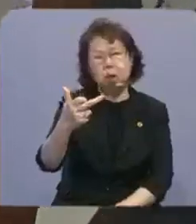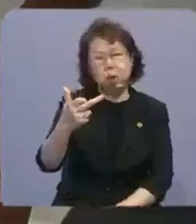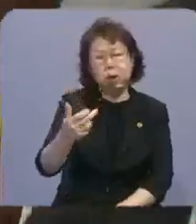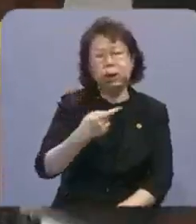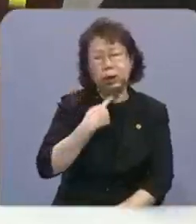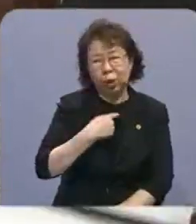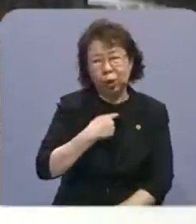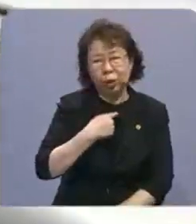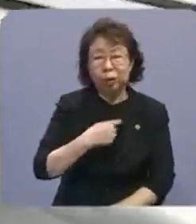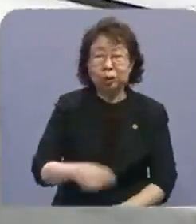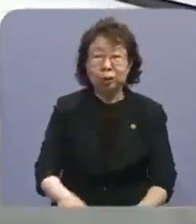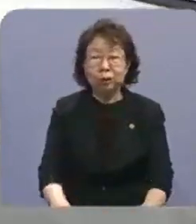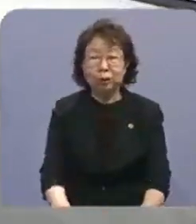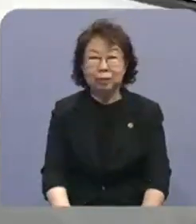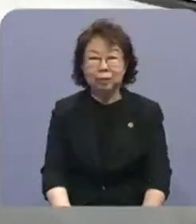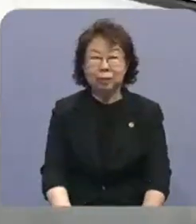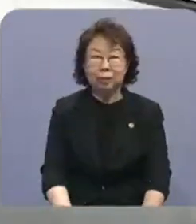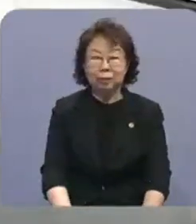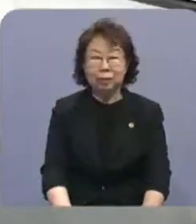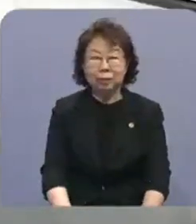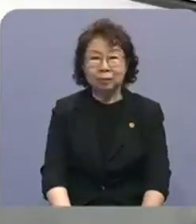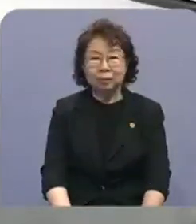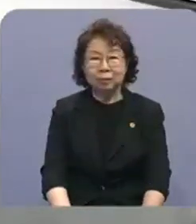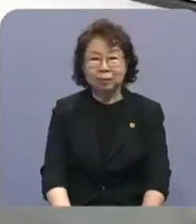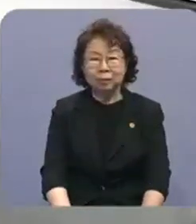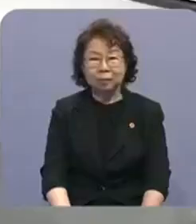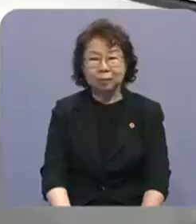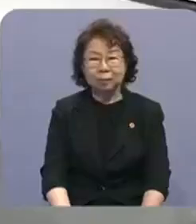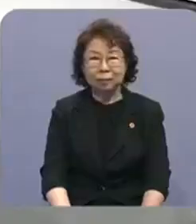kbs 뉴스 정리 입니다